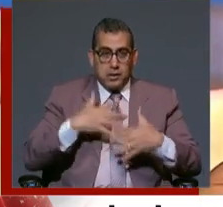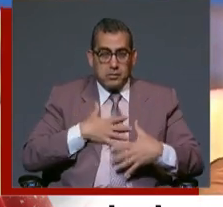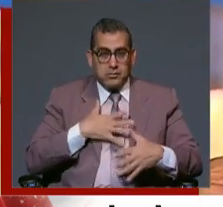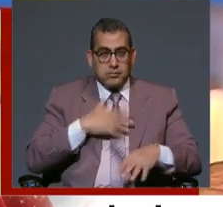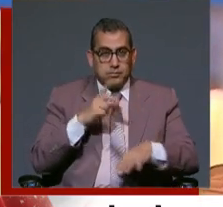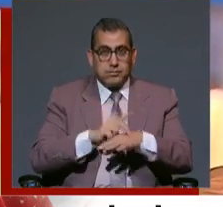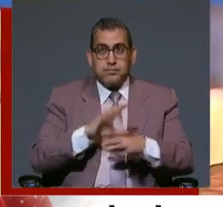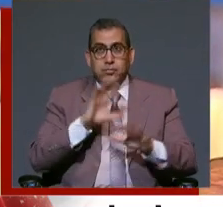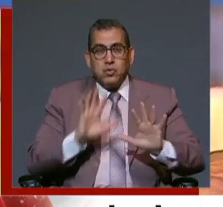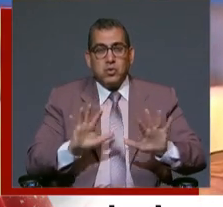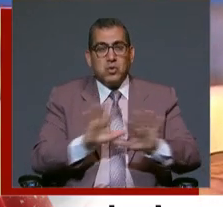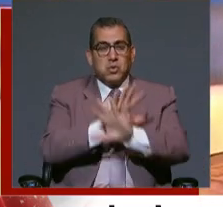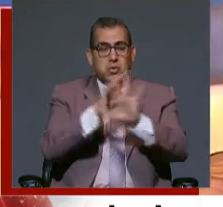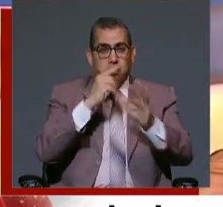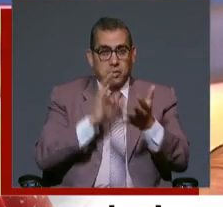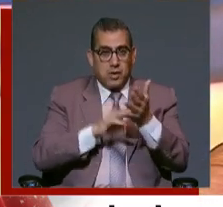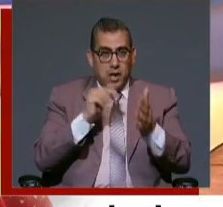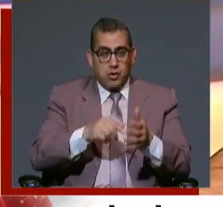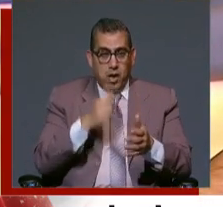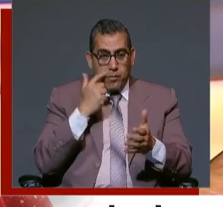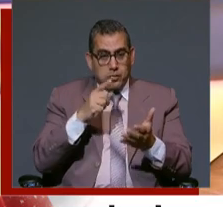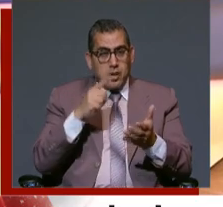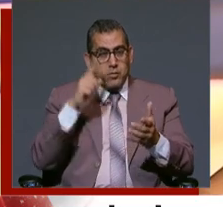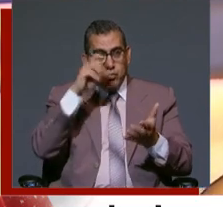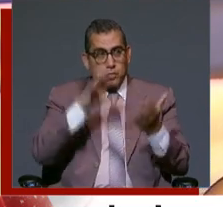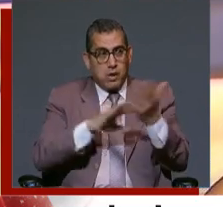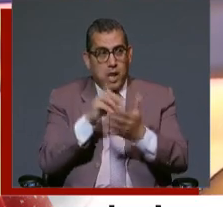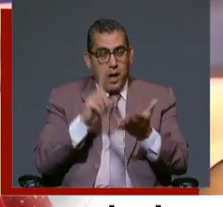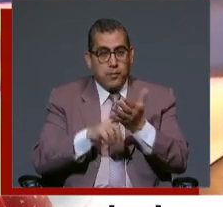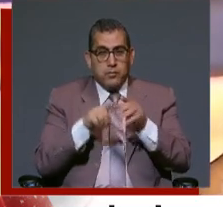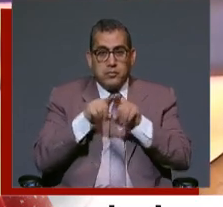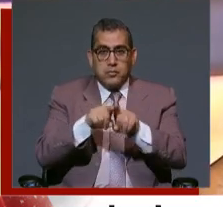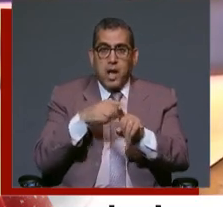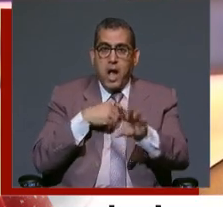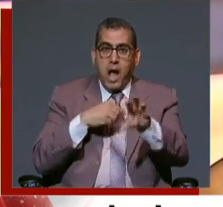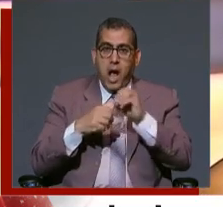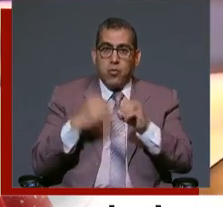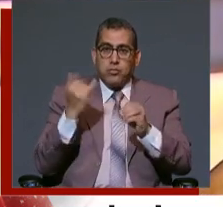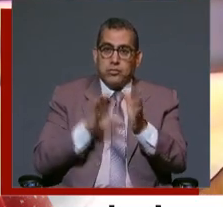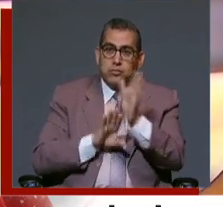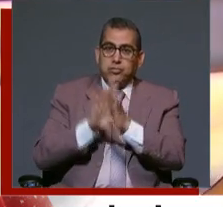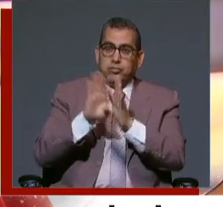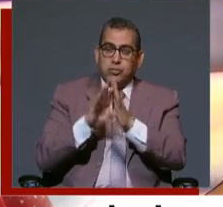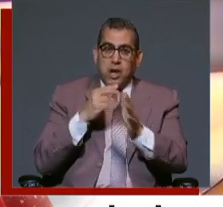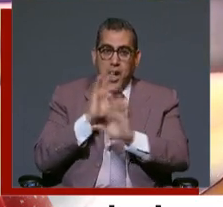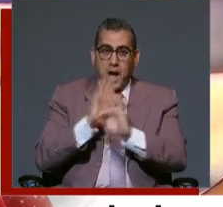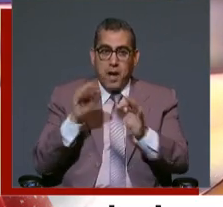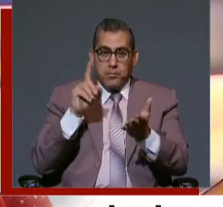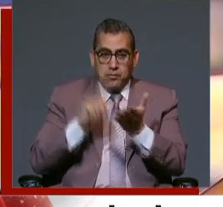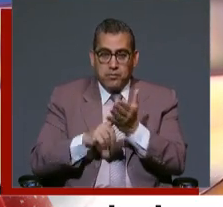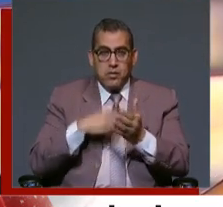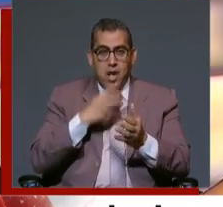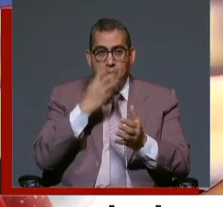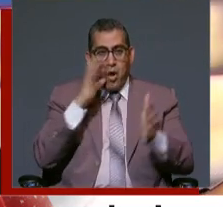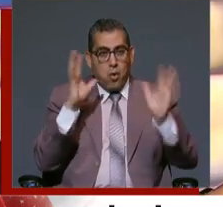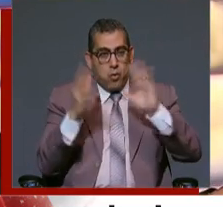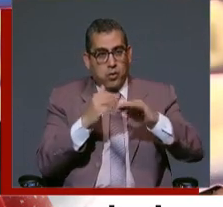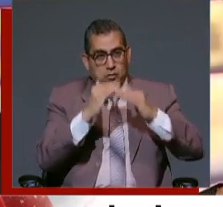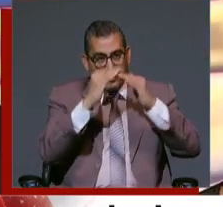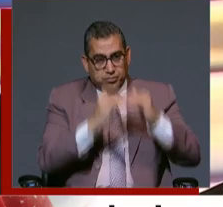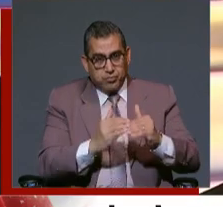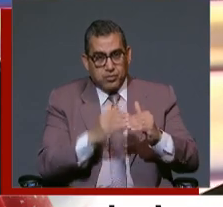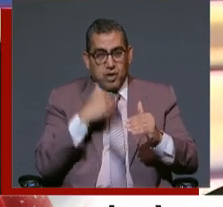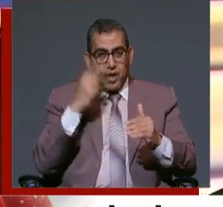قضية شائكة جدا ما بين إن أنا أوفي بمتطلبات التنمية على حساب البيئة وعلى حساب المناخ